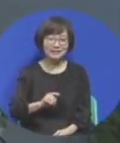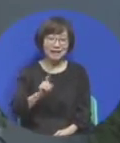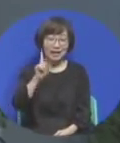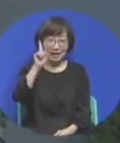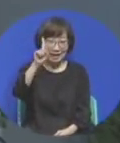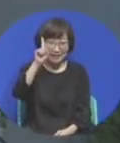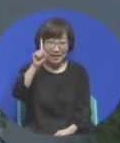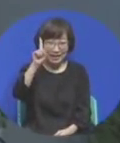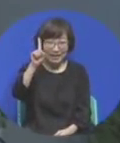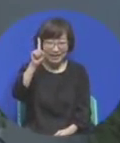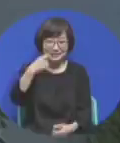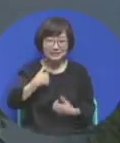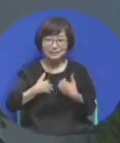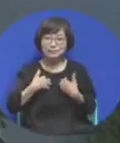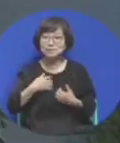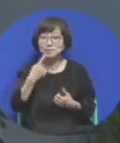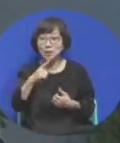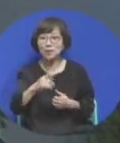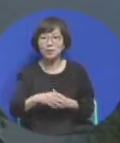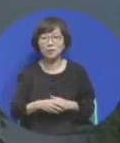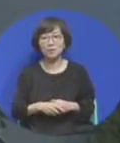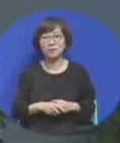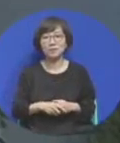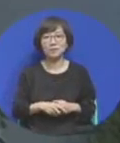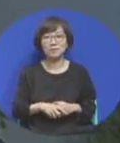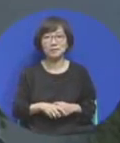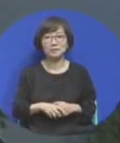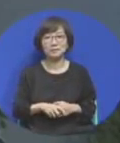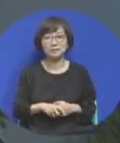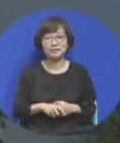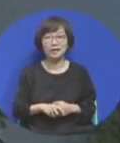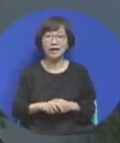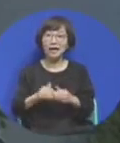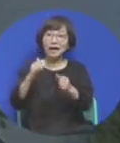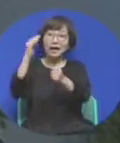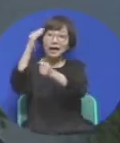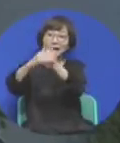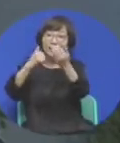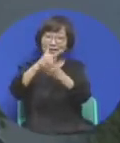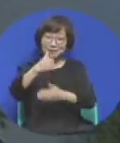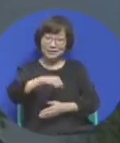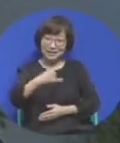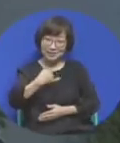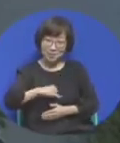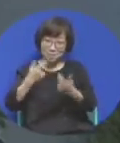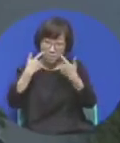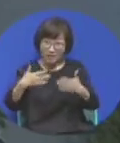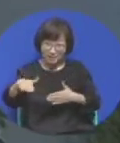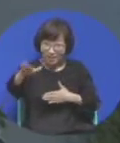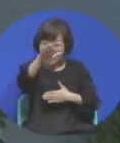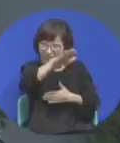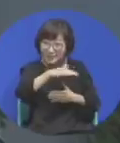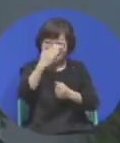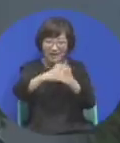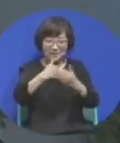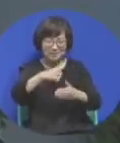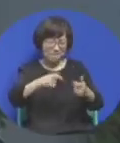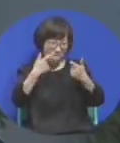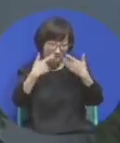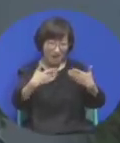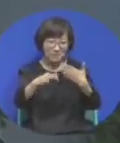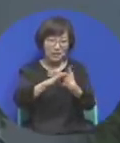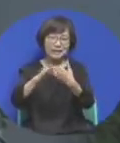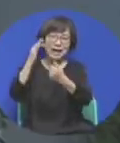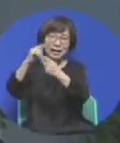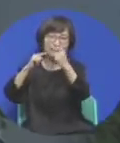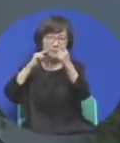did console me. 진짜 하나님의 사람이라면 하나님의 말씀을 들을 겁니다. If you are true people of God, 그렇죠. then you will